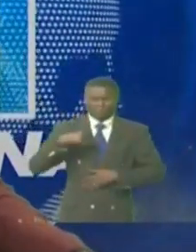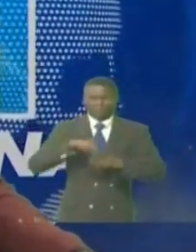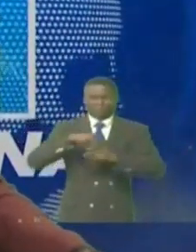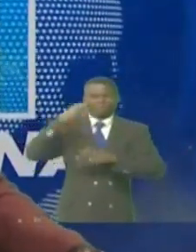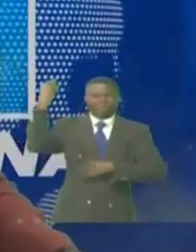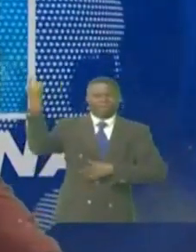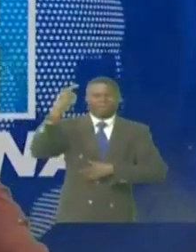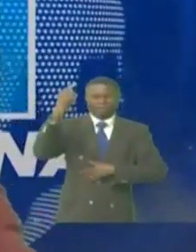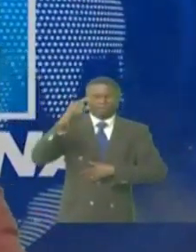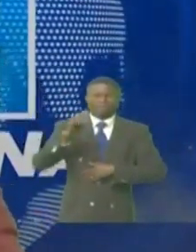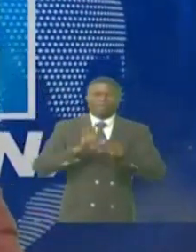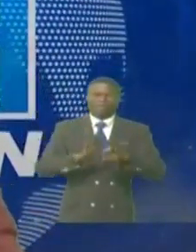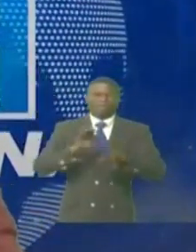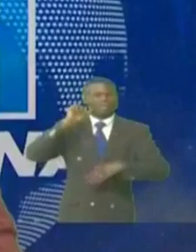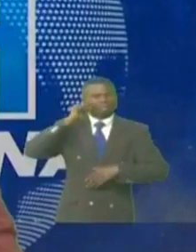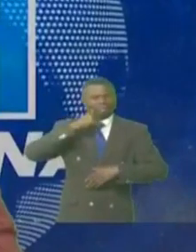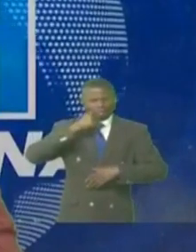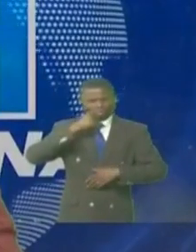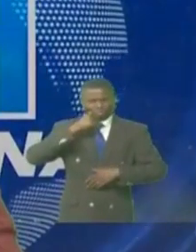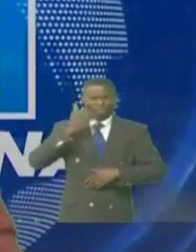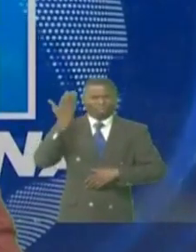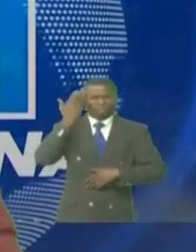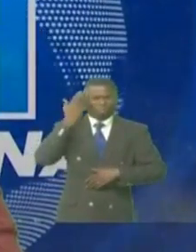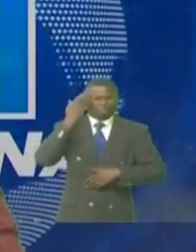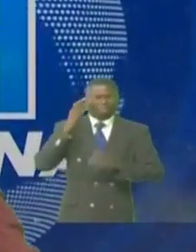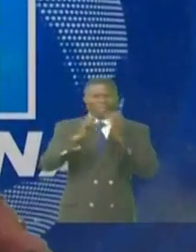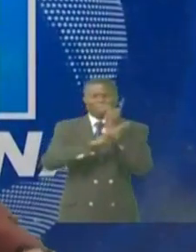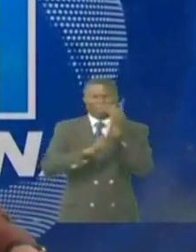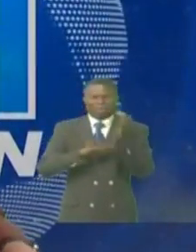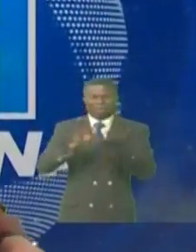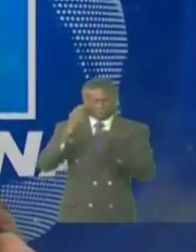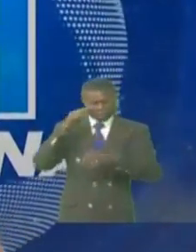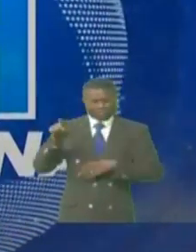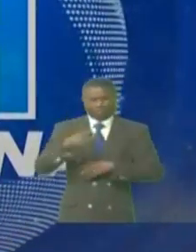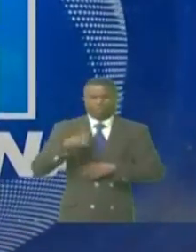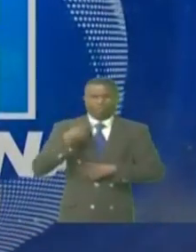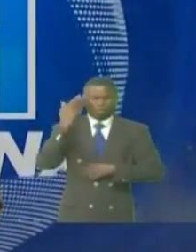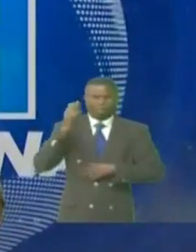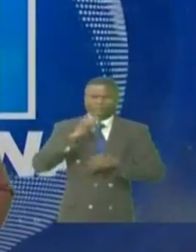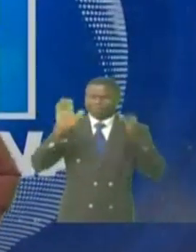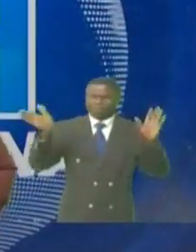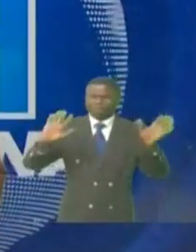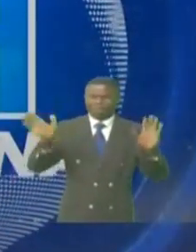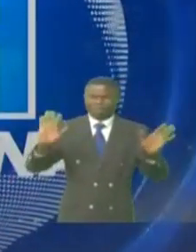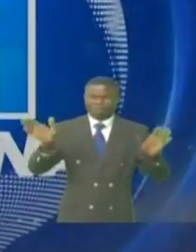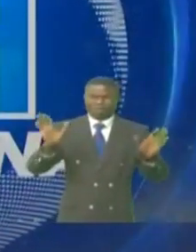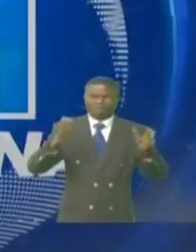monde. Retrouvez à 23h Jemima Mogo. Restez avec nous, le programme continue.